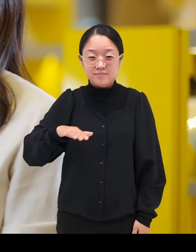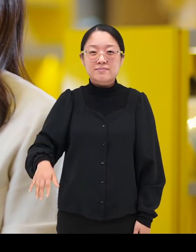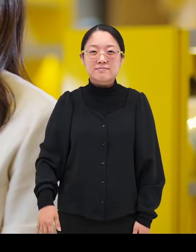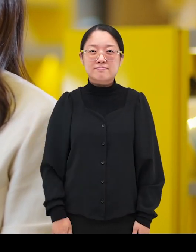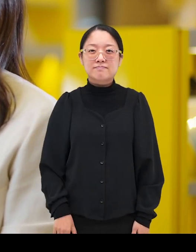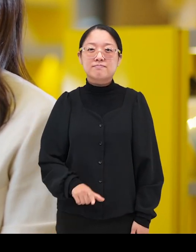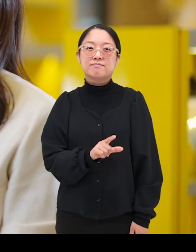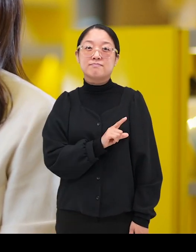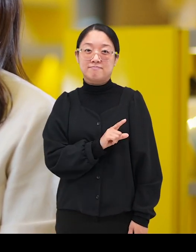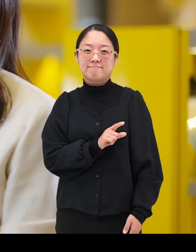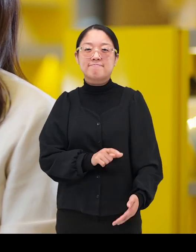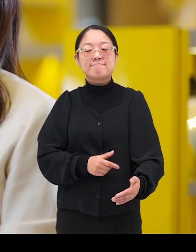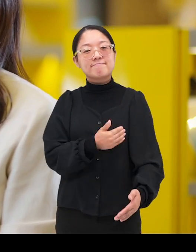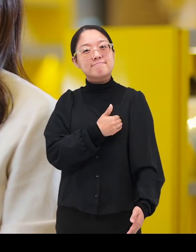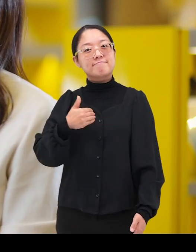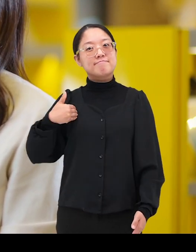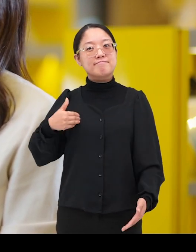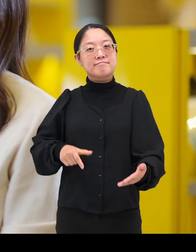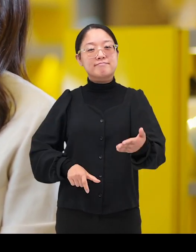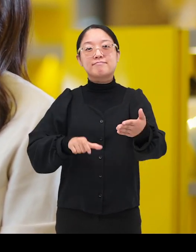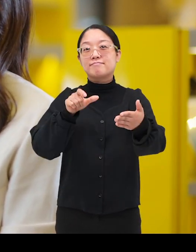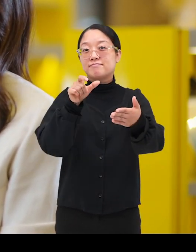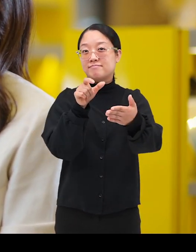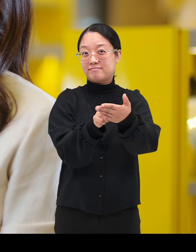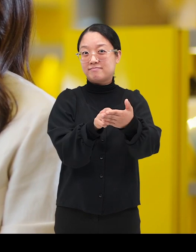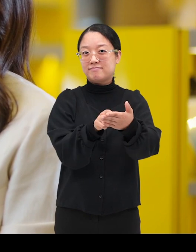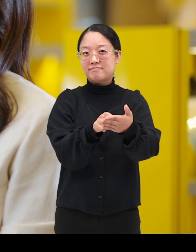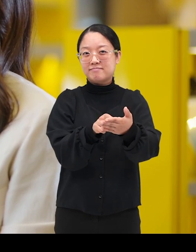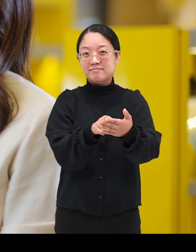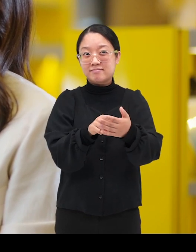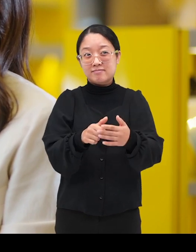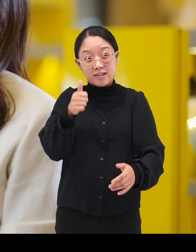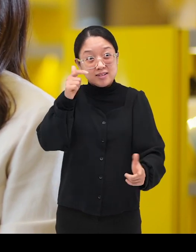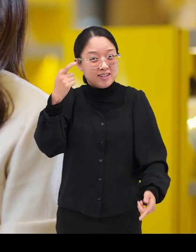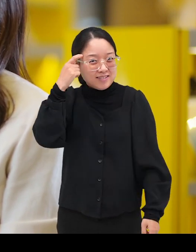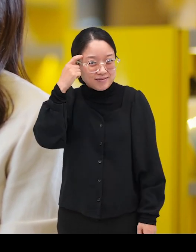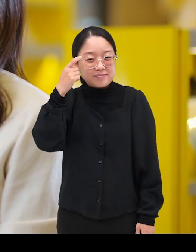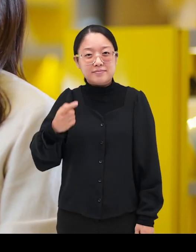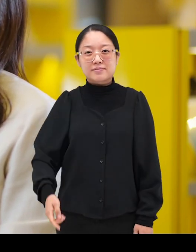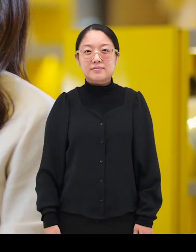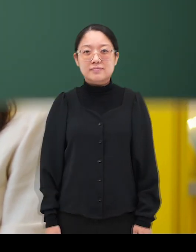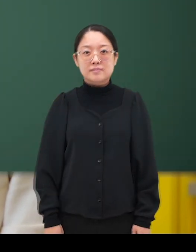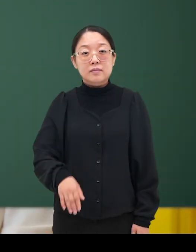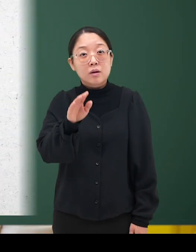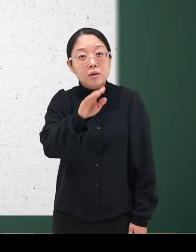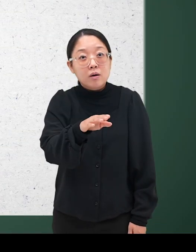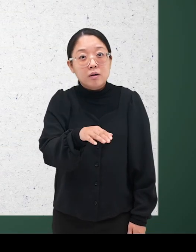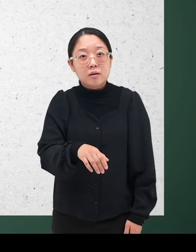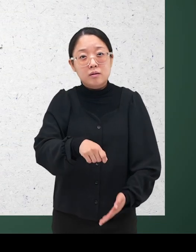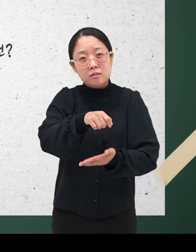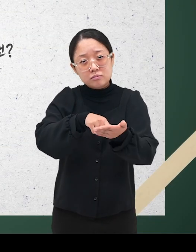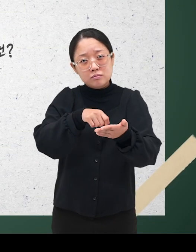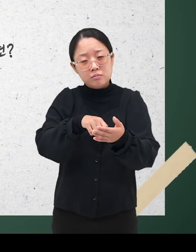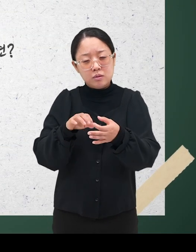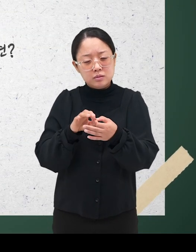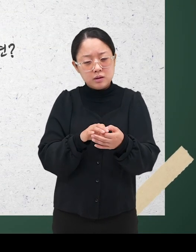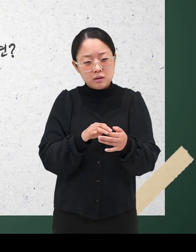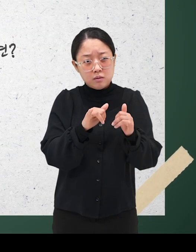나의 이름을 쓸 수 있는 어른이지 않을까 생각해서 그렇게 표현을 했습니다.